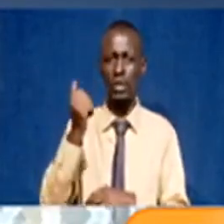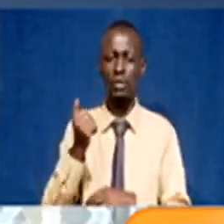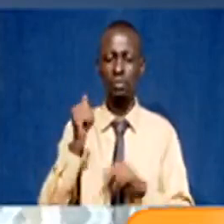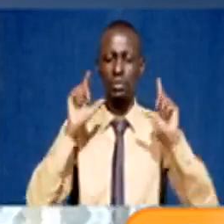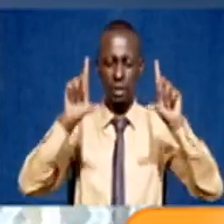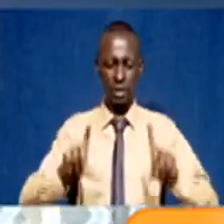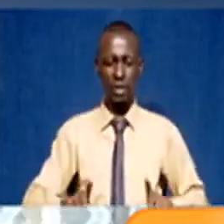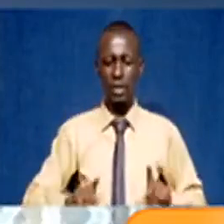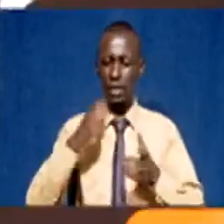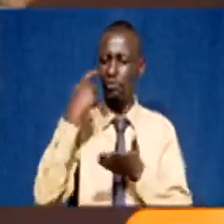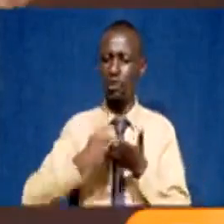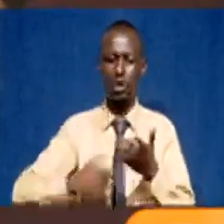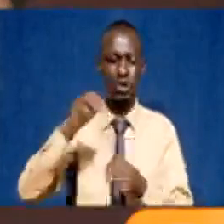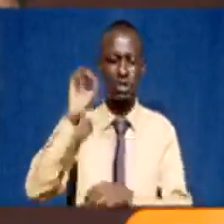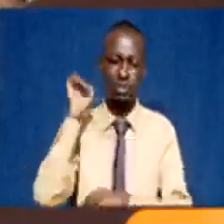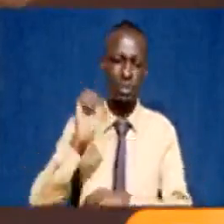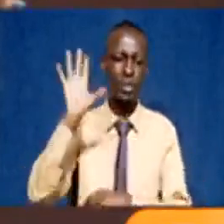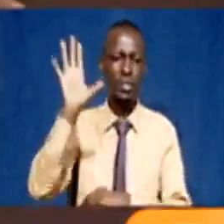maisha.